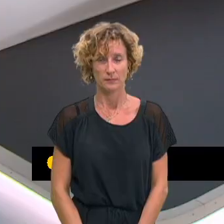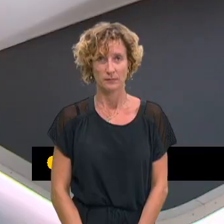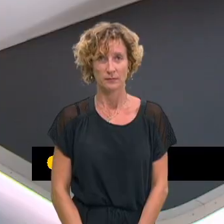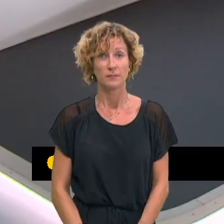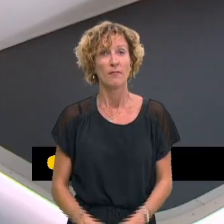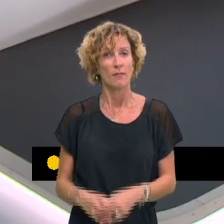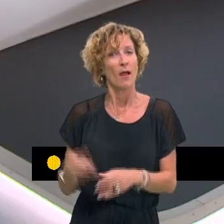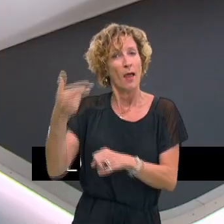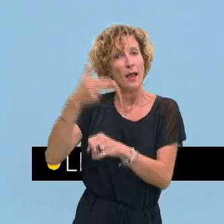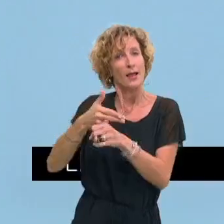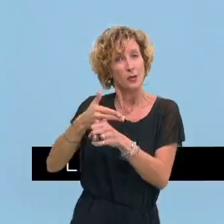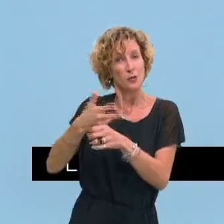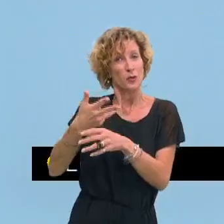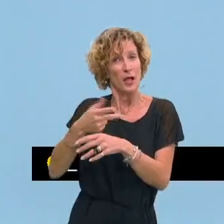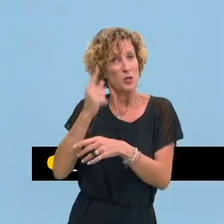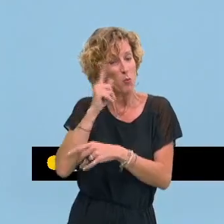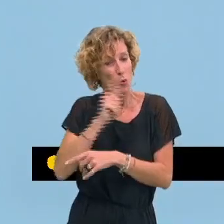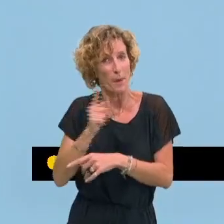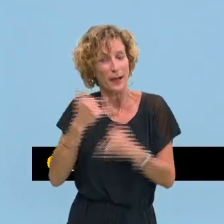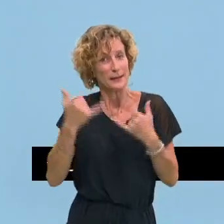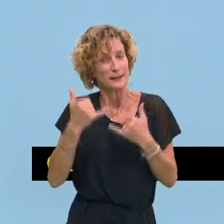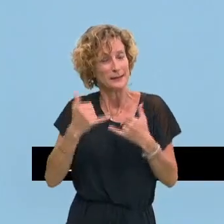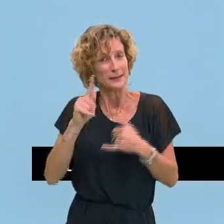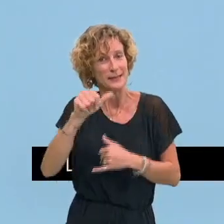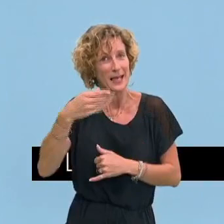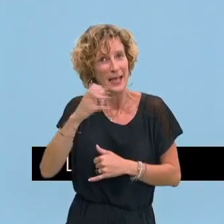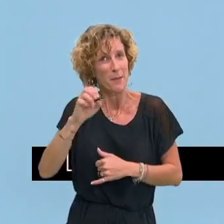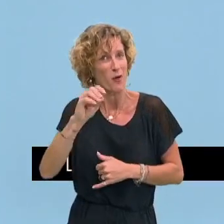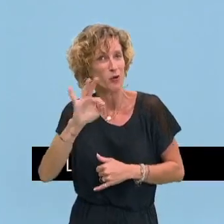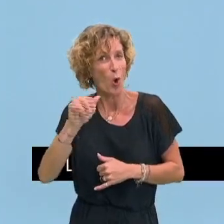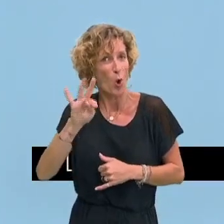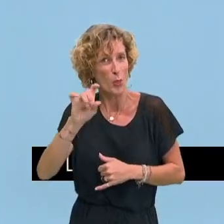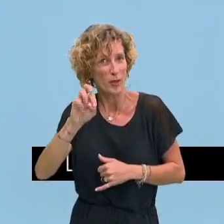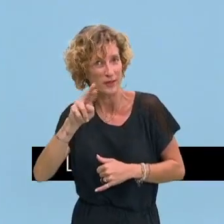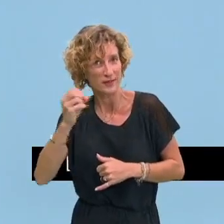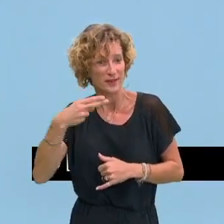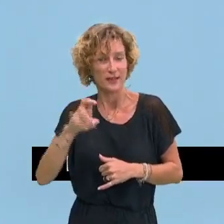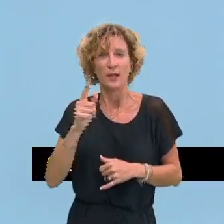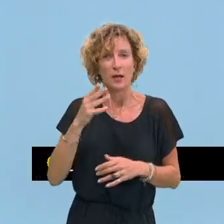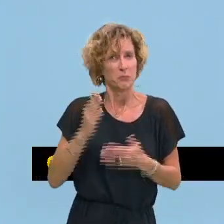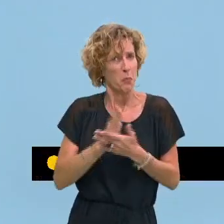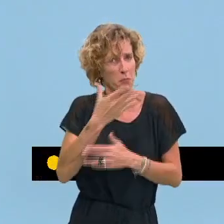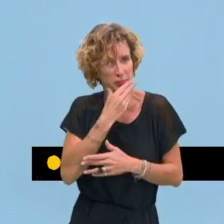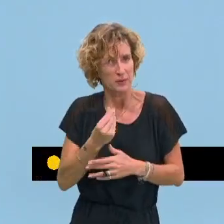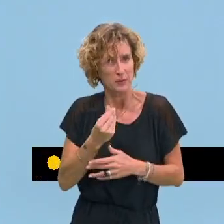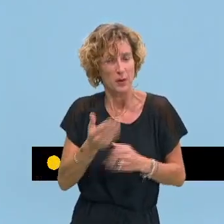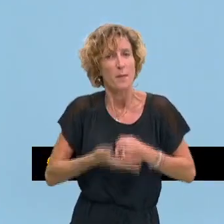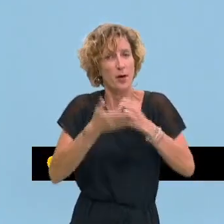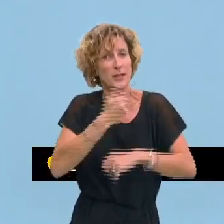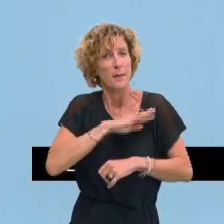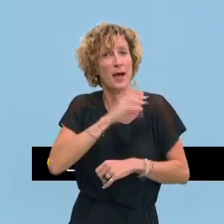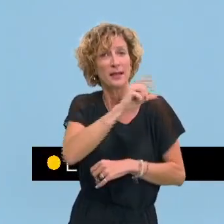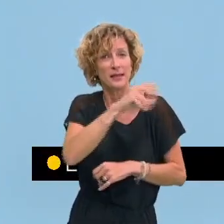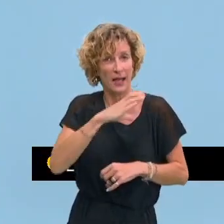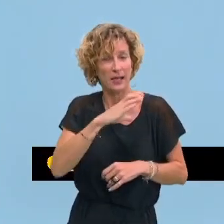Un tournage Game of Thrones, pourquoi pas, hein, à La Réunion. En tout cas, beau projet porté et soutenu par la DAC Réunion et